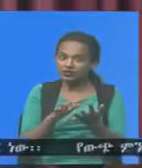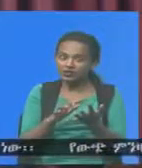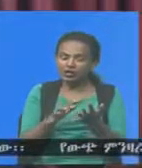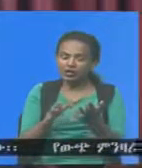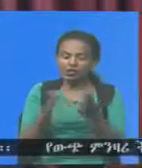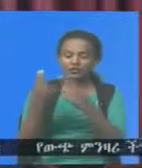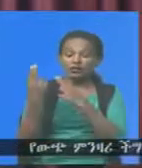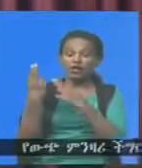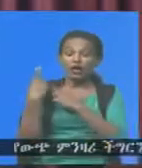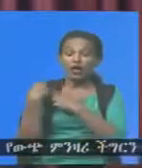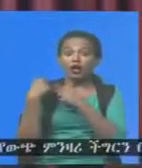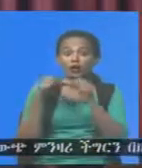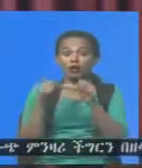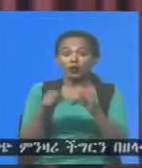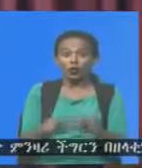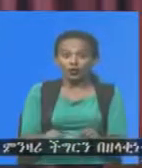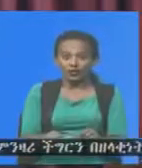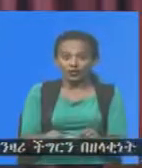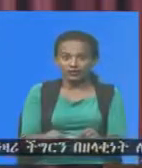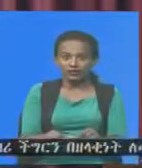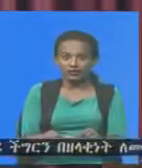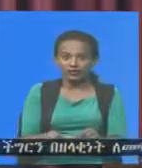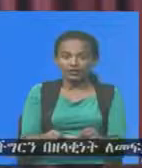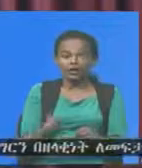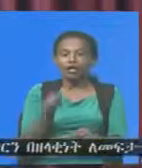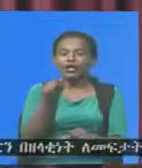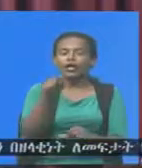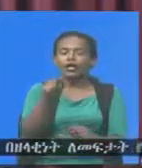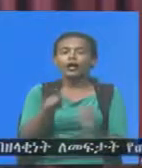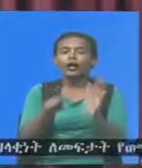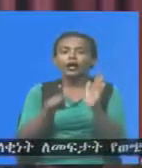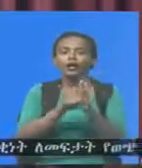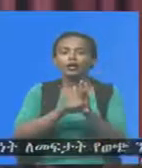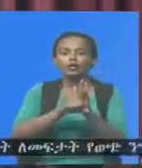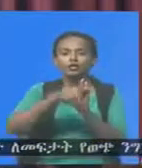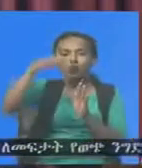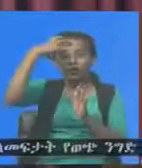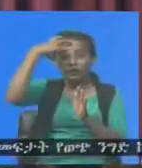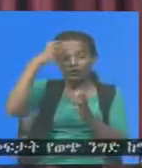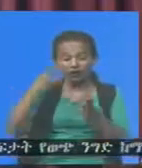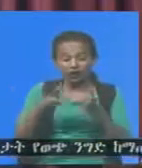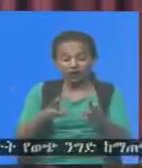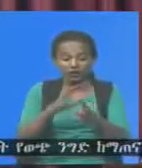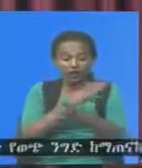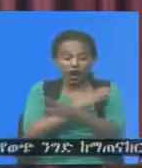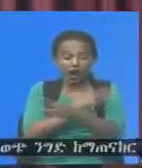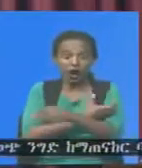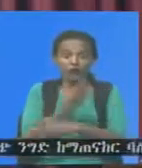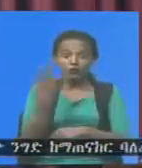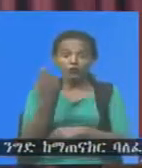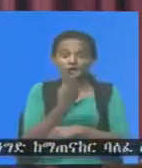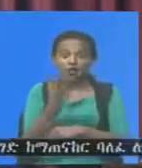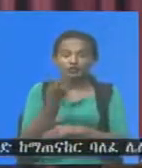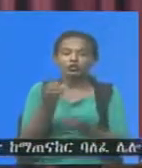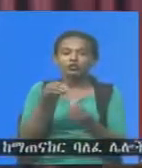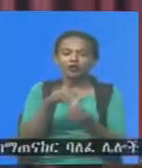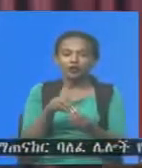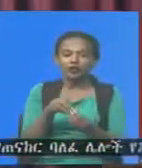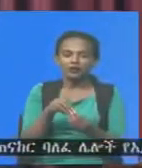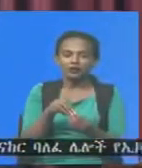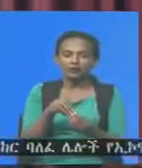ስልጣን ላይ ለመቆየት ይህ ህገ መንግስታዊ በሆነ መንገድ ኃይል መጠቀምን ይጨምራል።